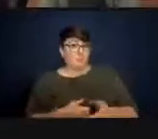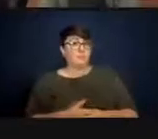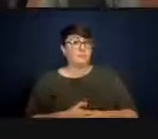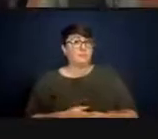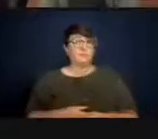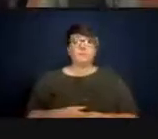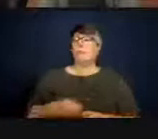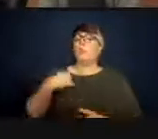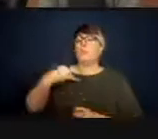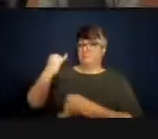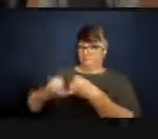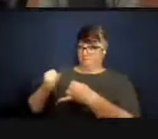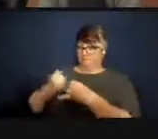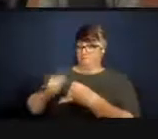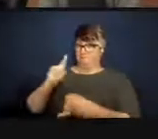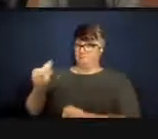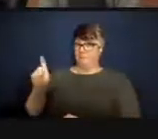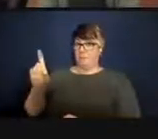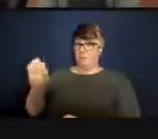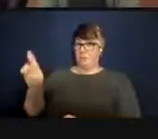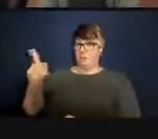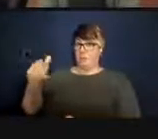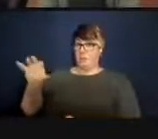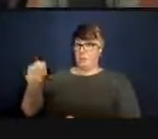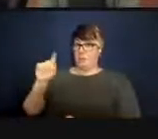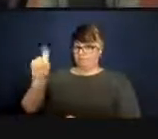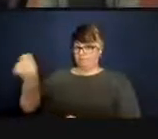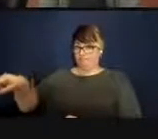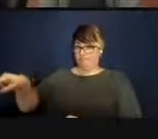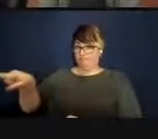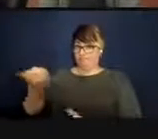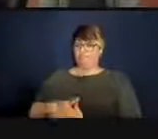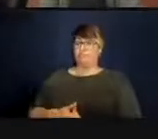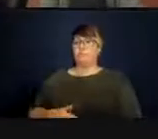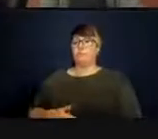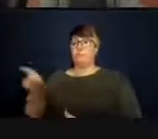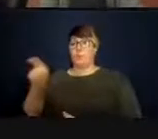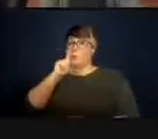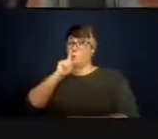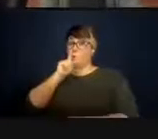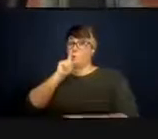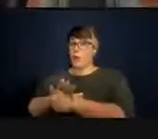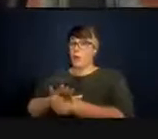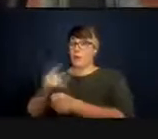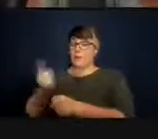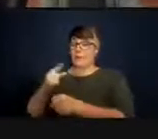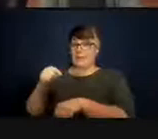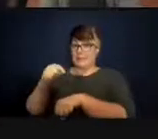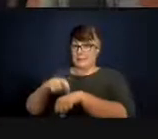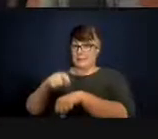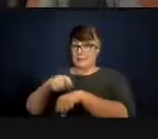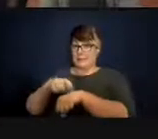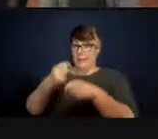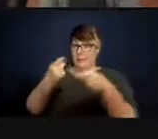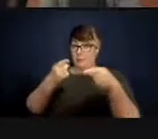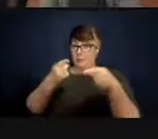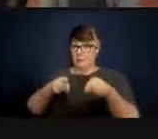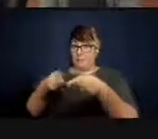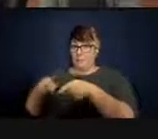tayari shule zimeanza mchakato huu wa kutafuta wafanyakazi. Na je,